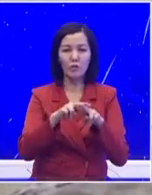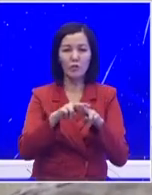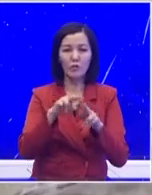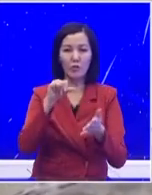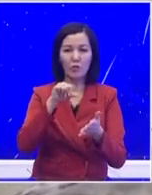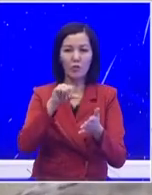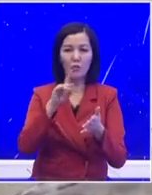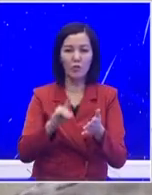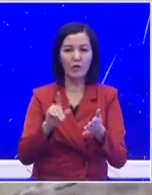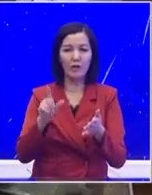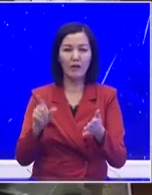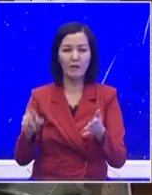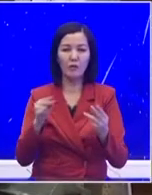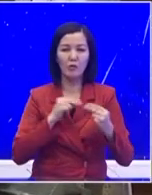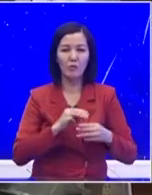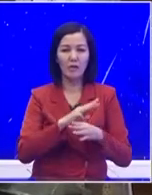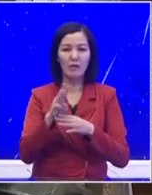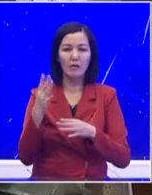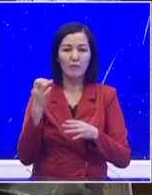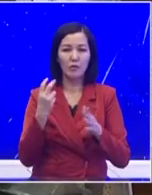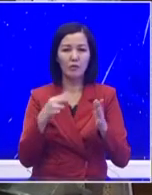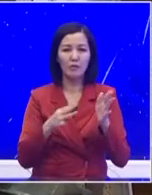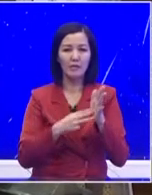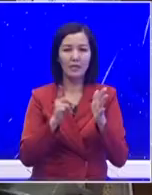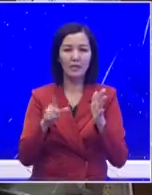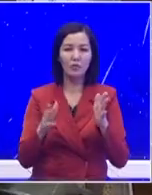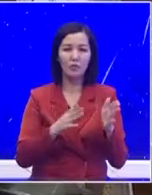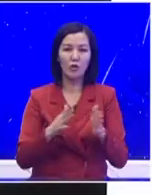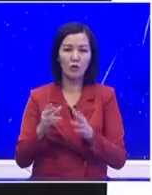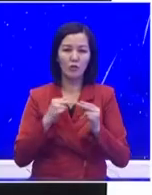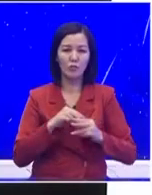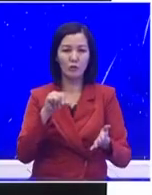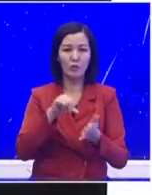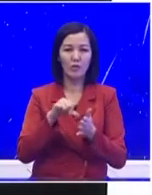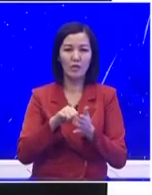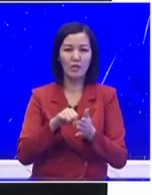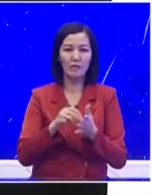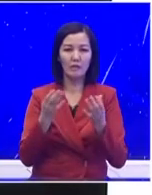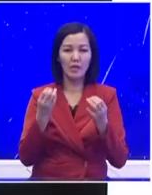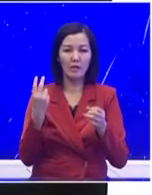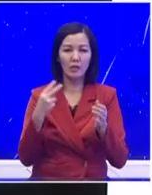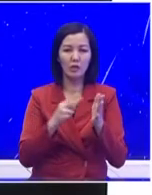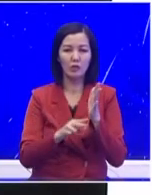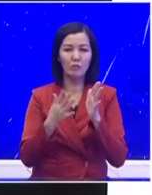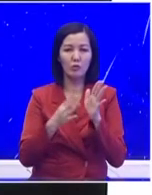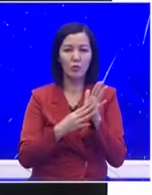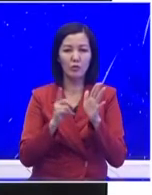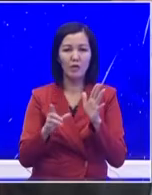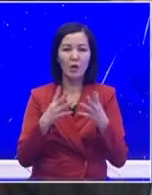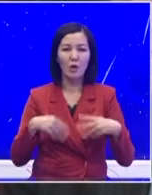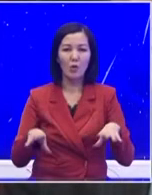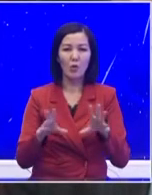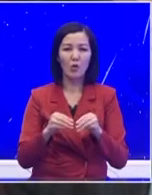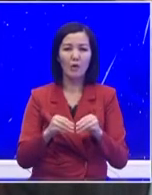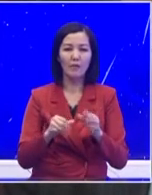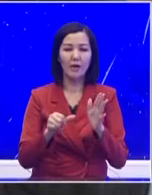шыққандар жұмыспен қамтылған, оның ішінде 528 адам тұрақты жұмысқа орналасыпты. Одан бөлек 79 адам қоғамдық